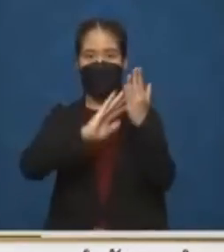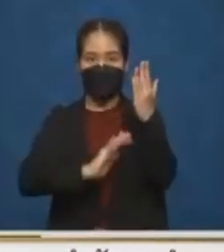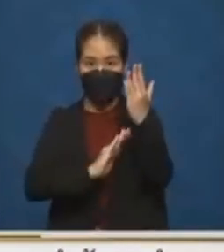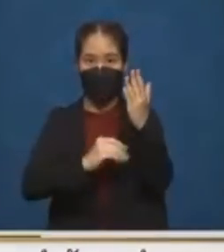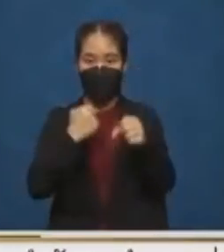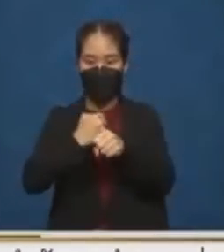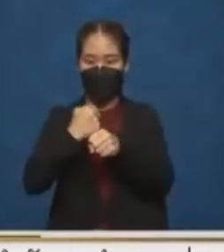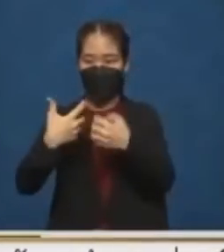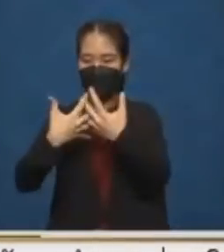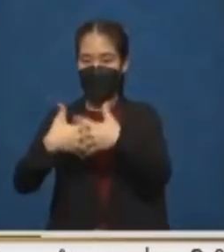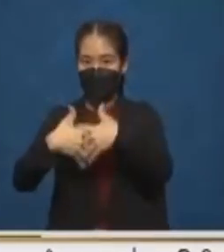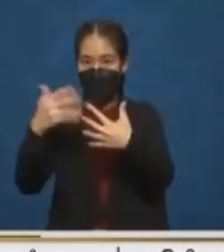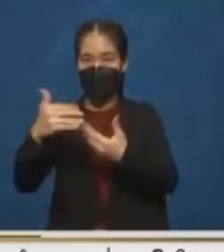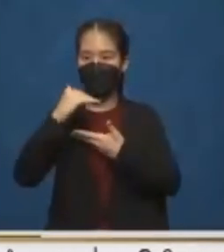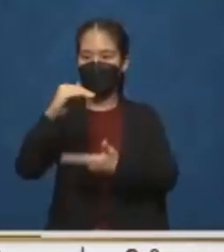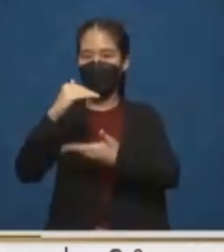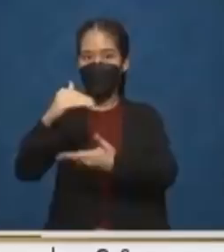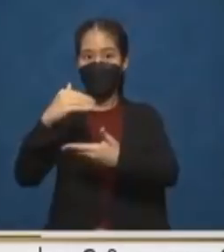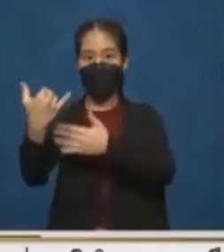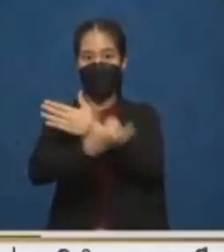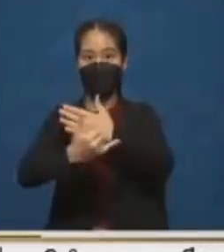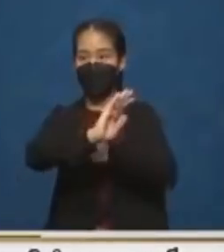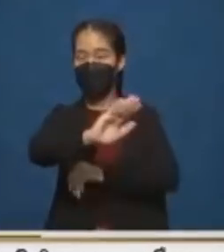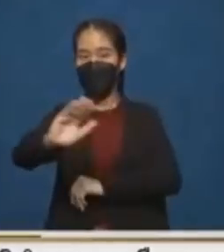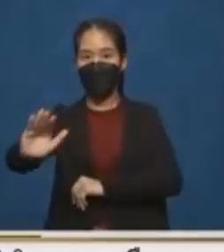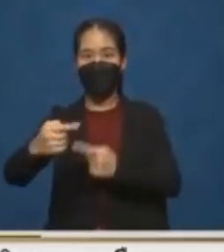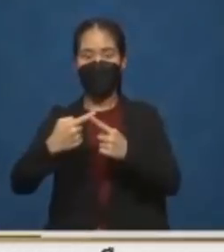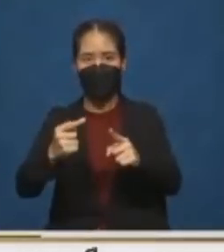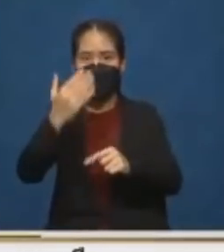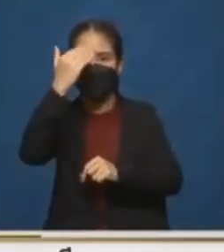แทนที่จะครำหนึงถึงชีวิตของประชาชนใประเทศก่อน ถือวาตัสนใจปิดพac